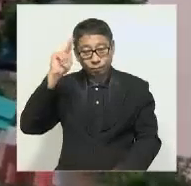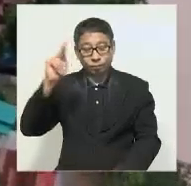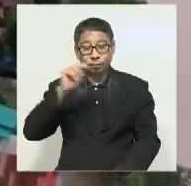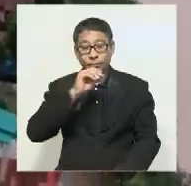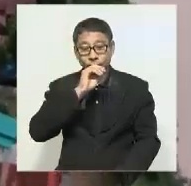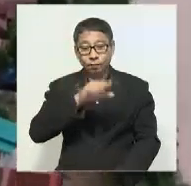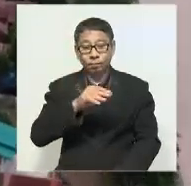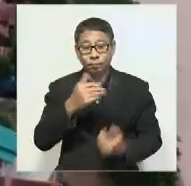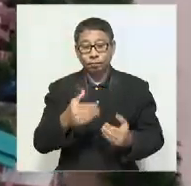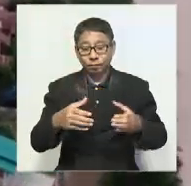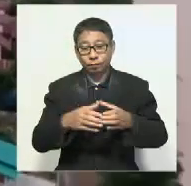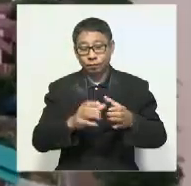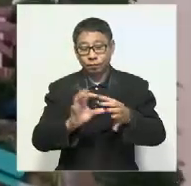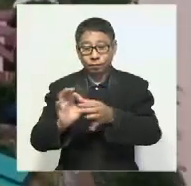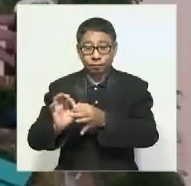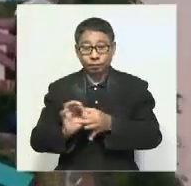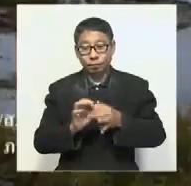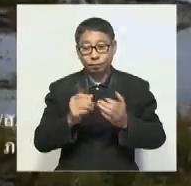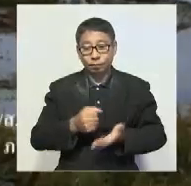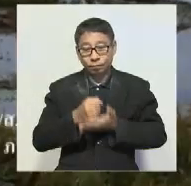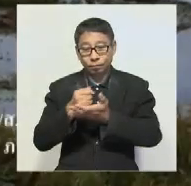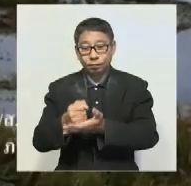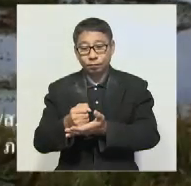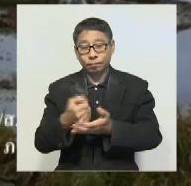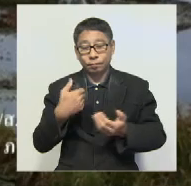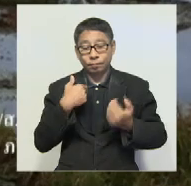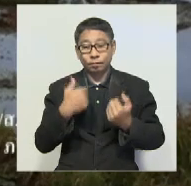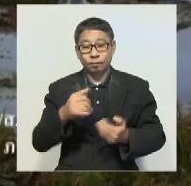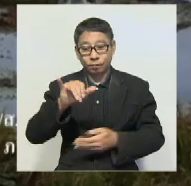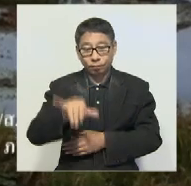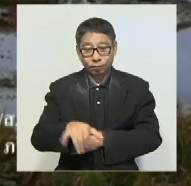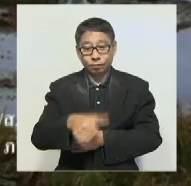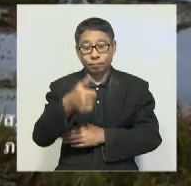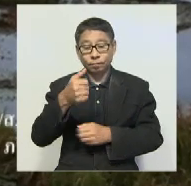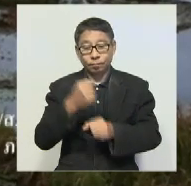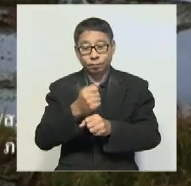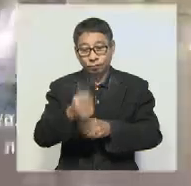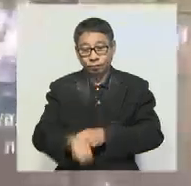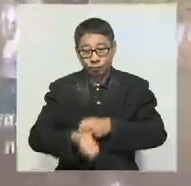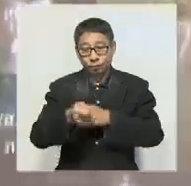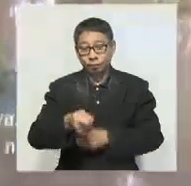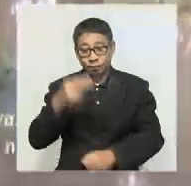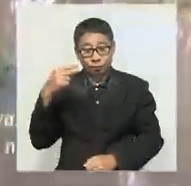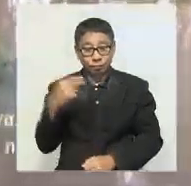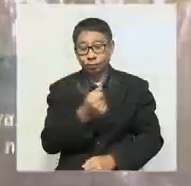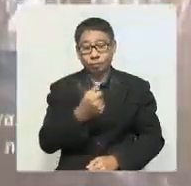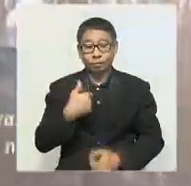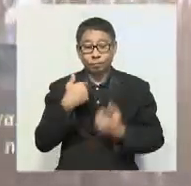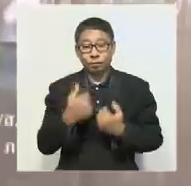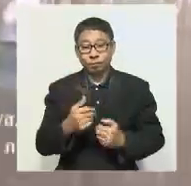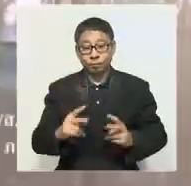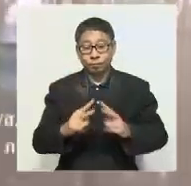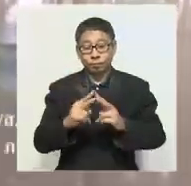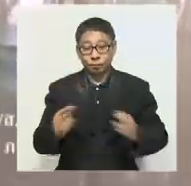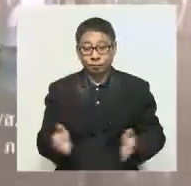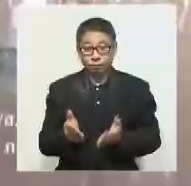าสั่งการให้หน่วยงานที่เกี่ยวข้องเนี่ยเร่งเข้าไปช่วยเหลือแล้วก็ฟื้นฟูพื้นที่เกษตรกรรมทันทีที่น้ำลดโดยทางกร